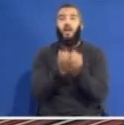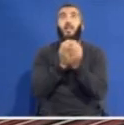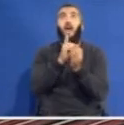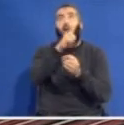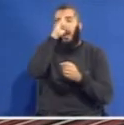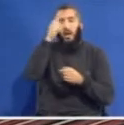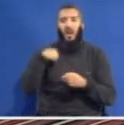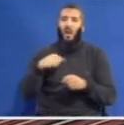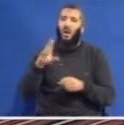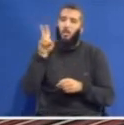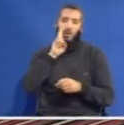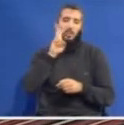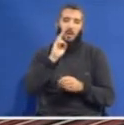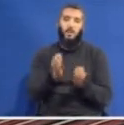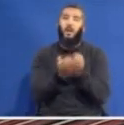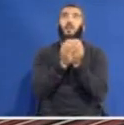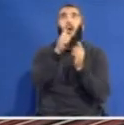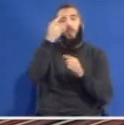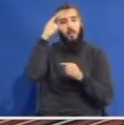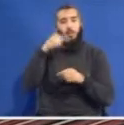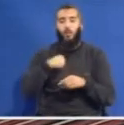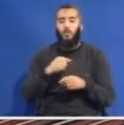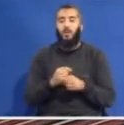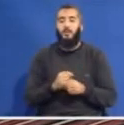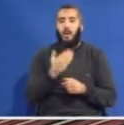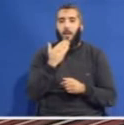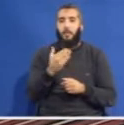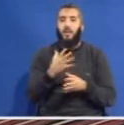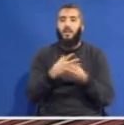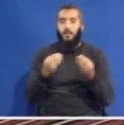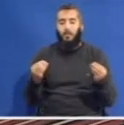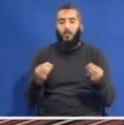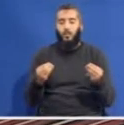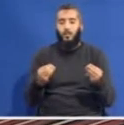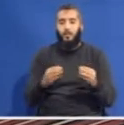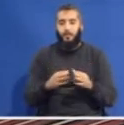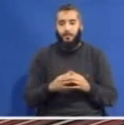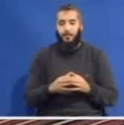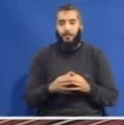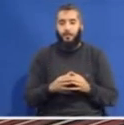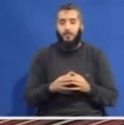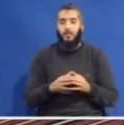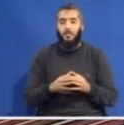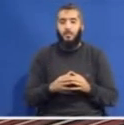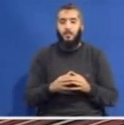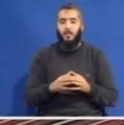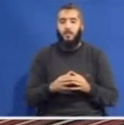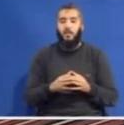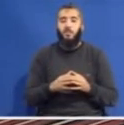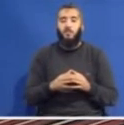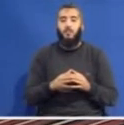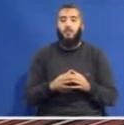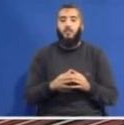راني في هم وغبينه. ربي يسر الامور ان شاء الله. ان شاء الله وانتم ثاني ما تنسوناش بالدعاء. جاوب شيخنا ان شاء الله اختنا